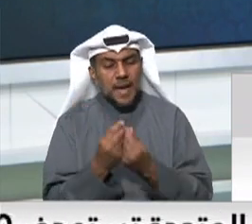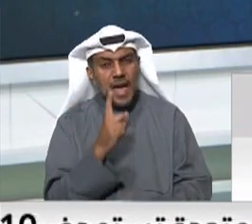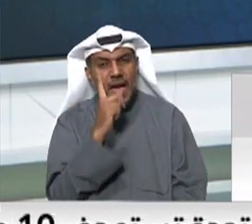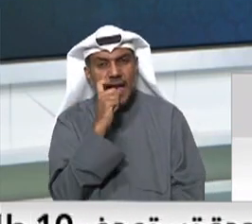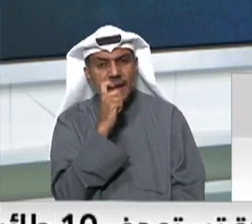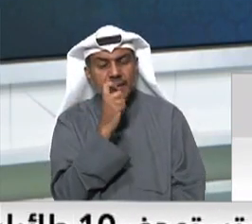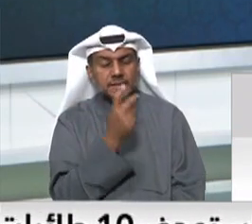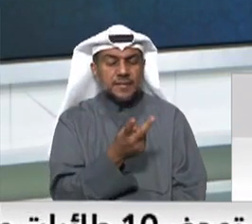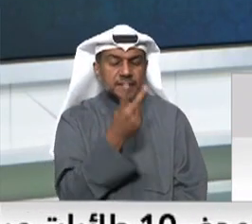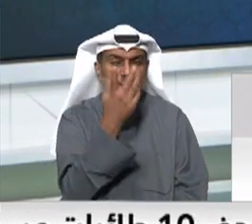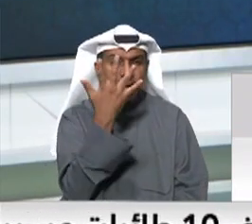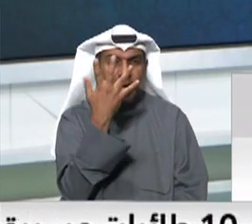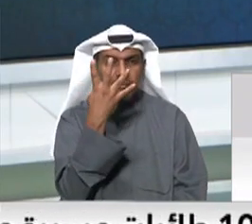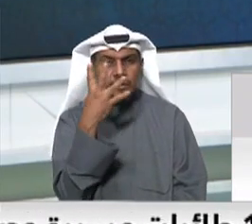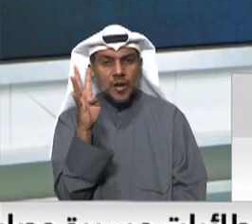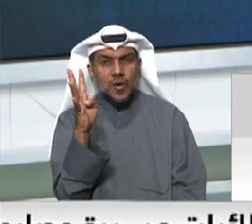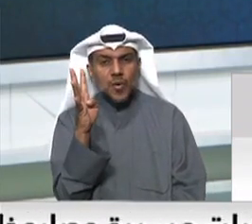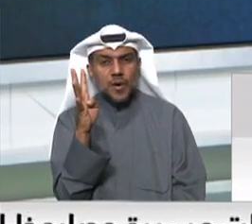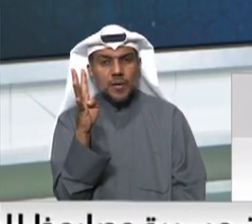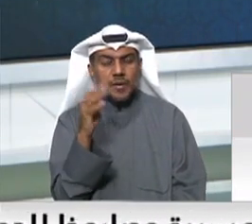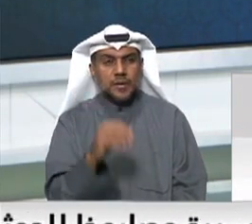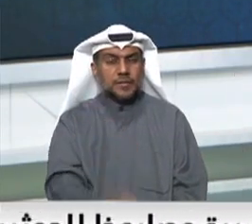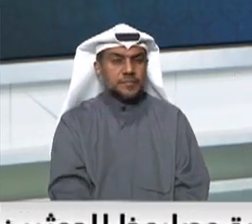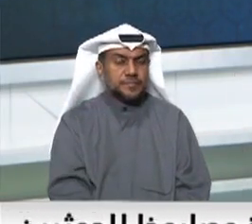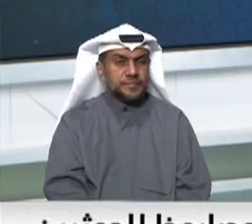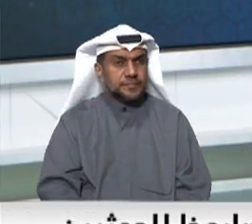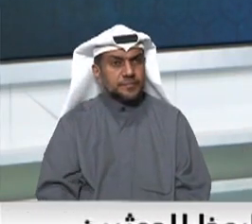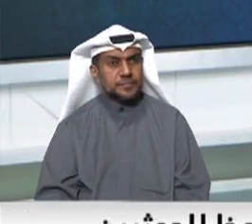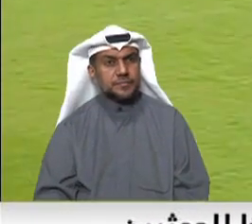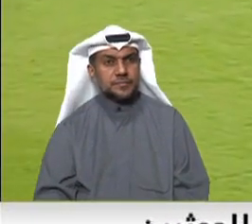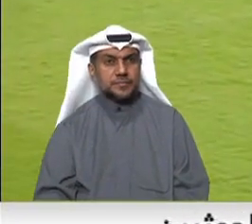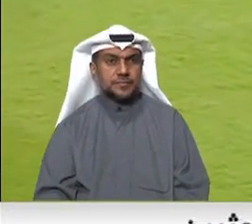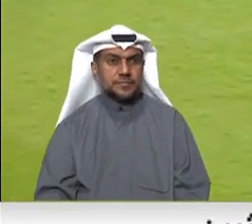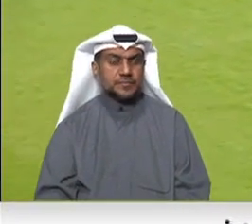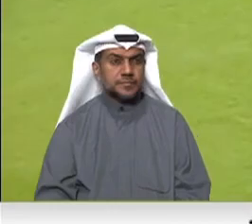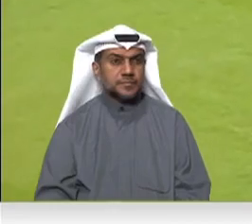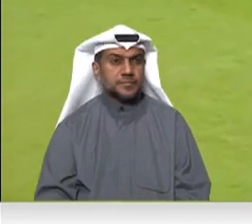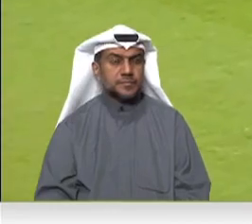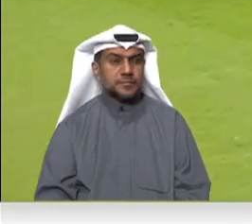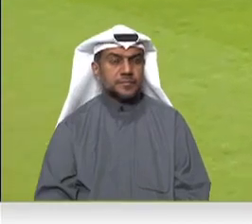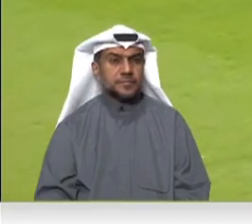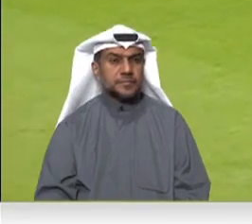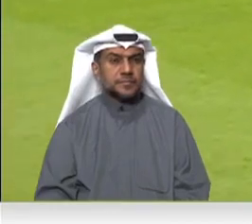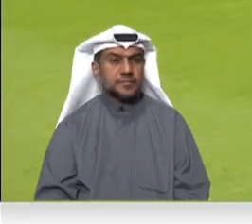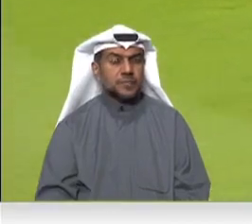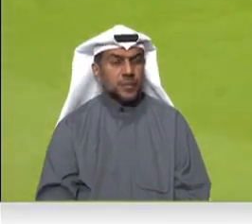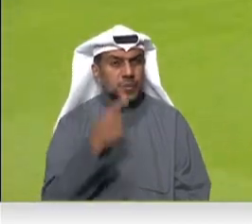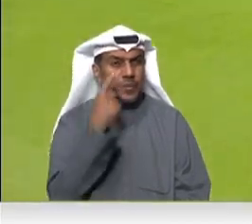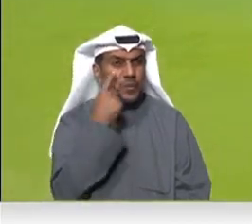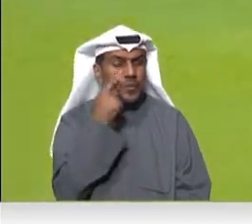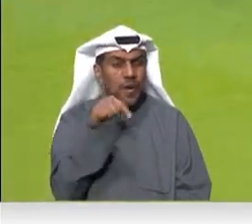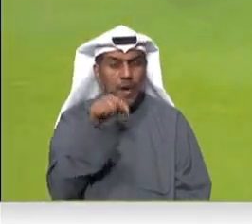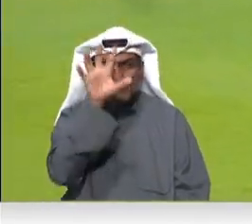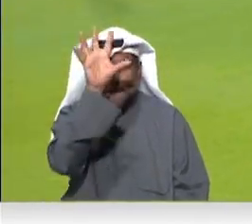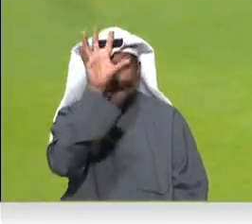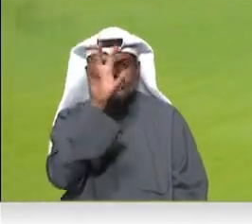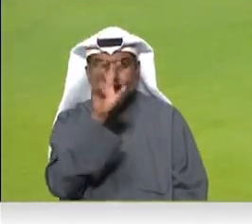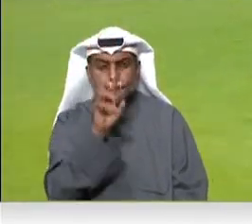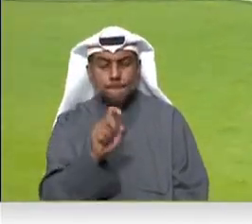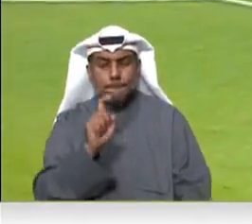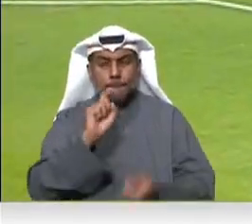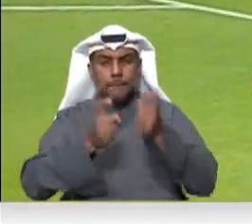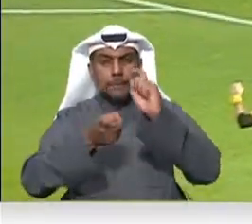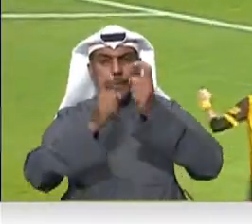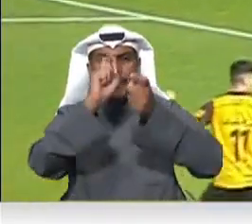ال7 دقيقه على استاد ثامر تنطلق مساء اليوم منافسات الدور